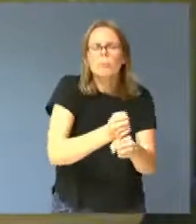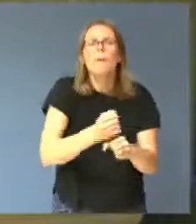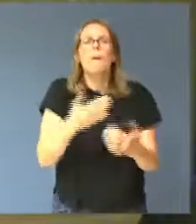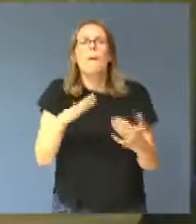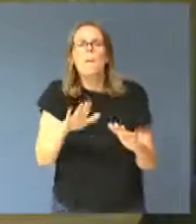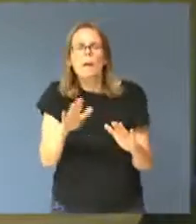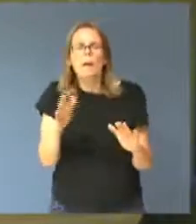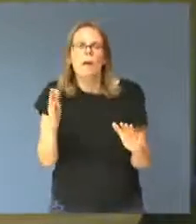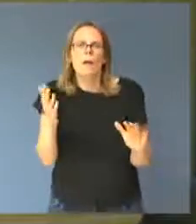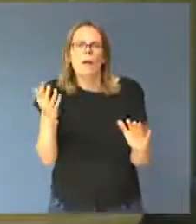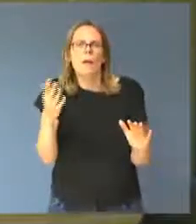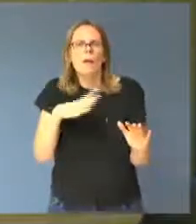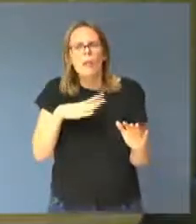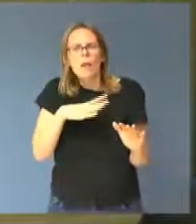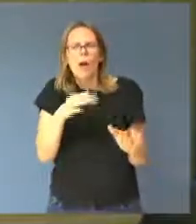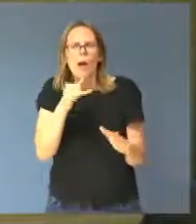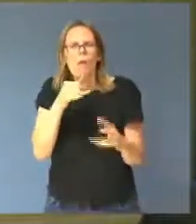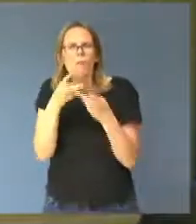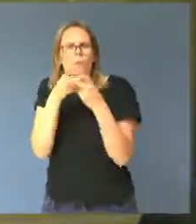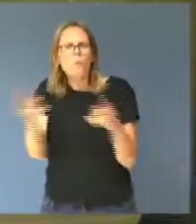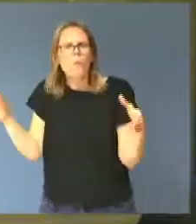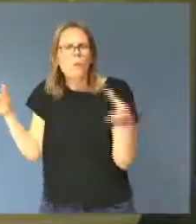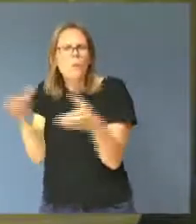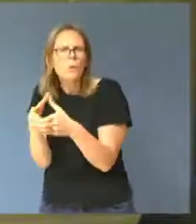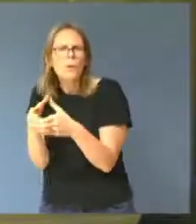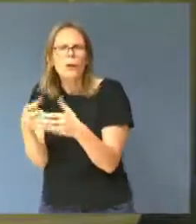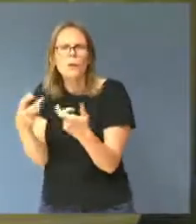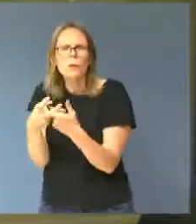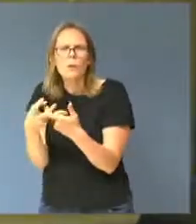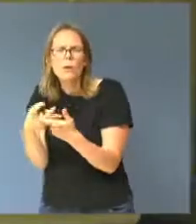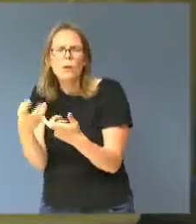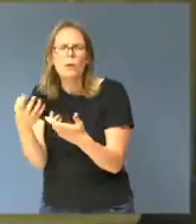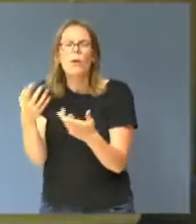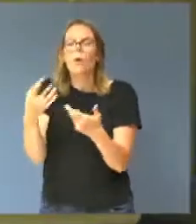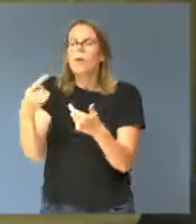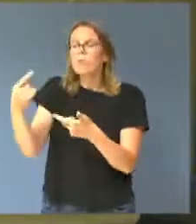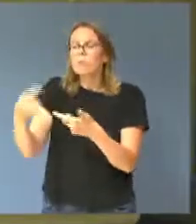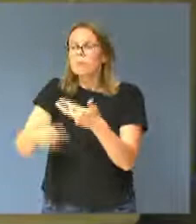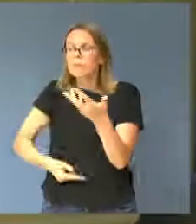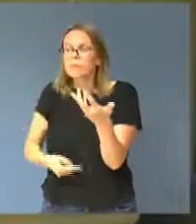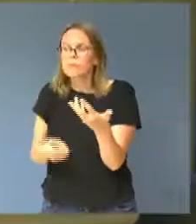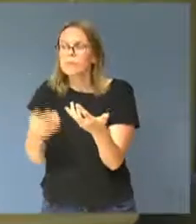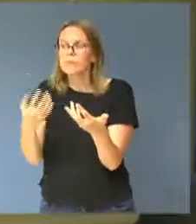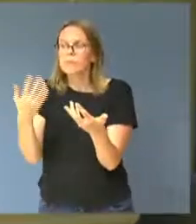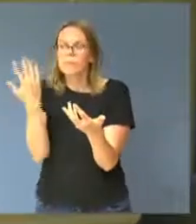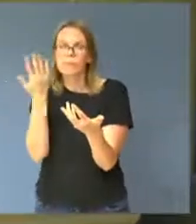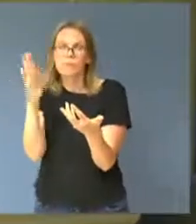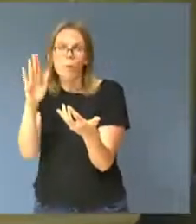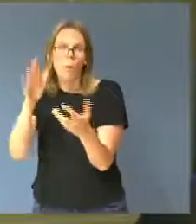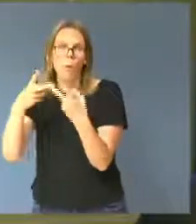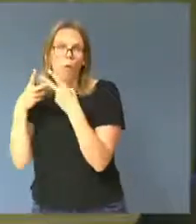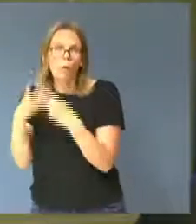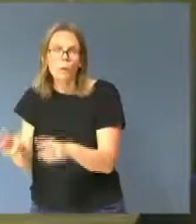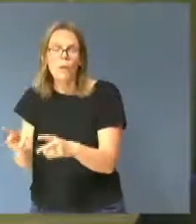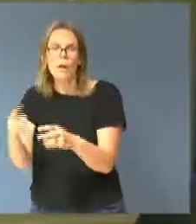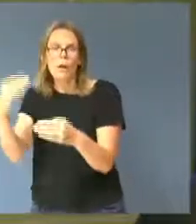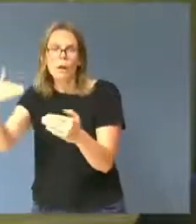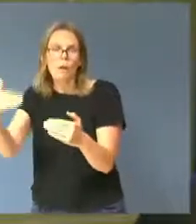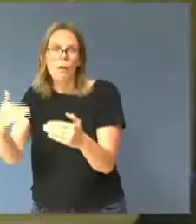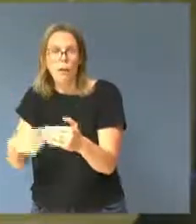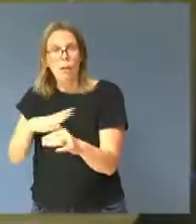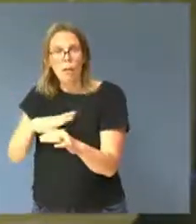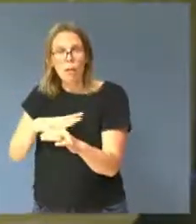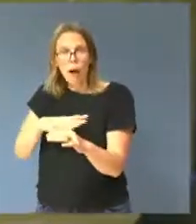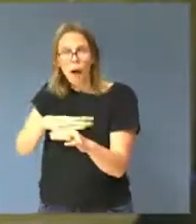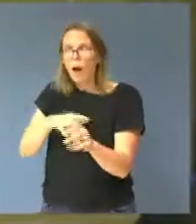mais des communes bien plus petites que Reims, par exemple Hayange, Mazingarbe, Flayosque, Damarty-les-Bains et Pia se sont équipés de matériel de contrôle